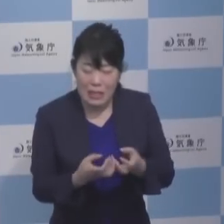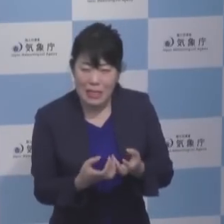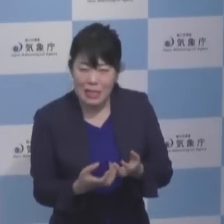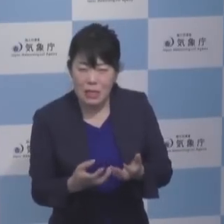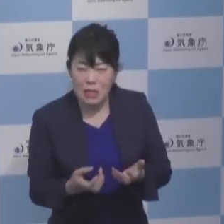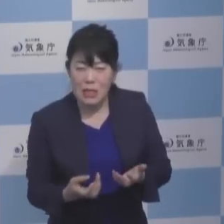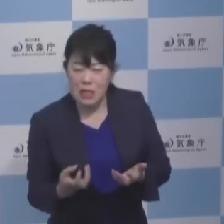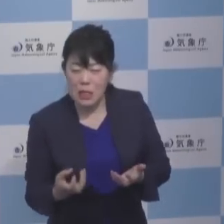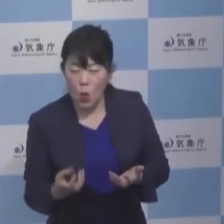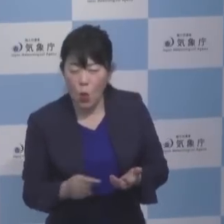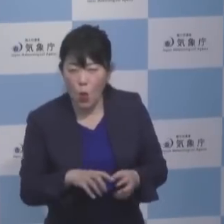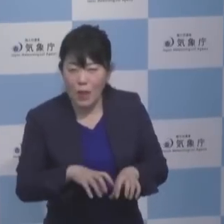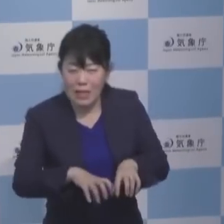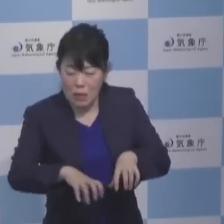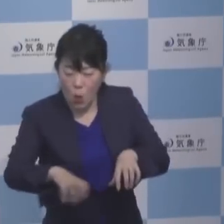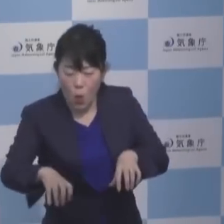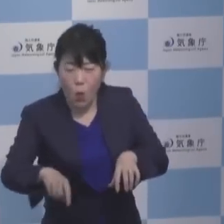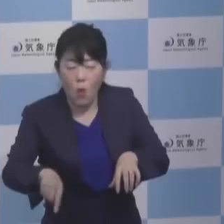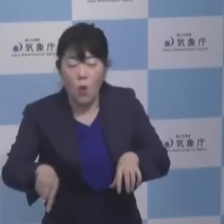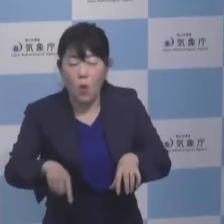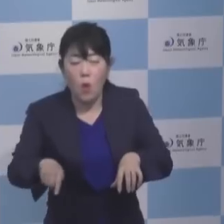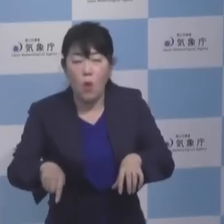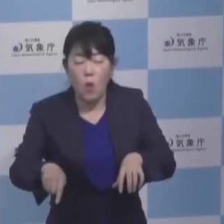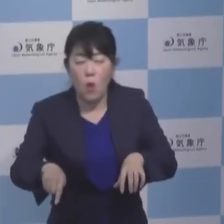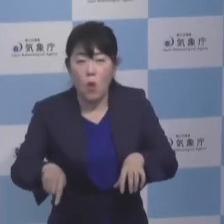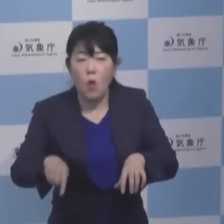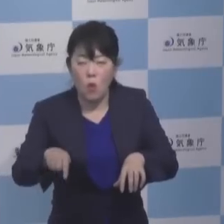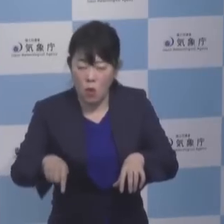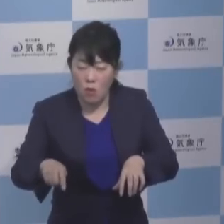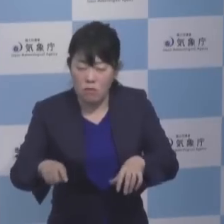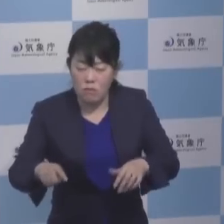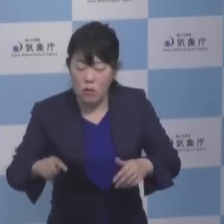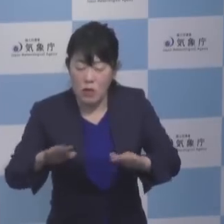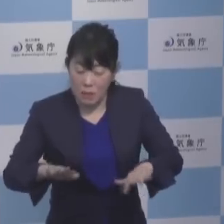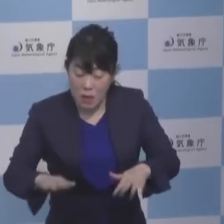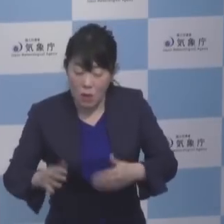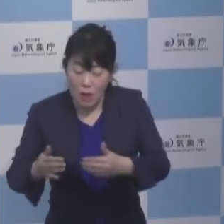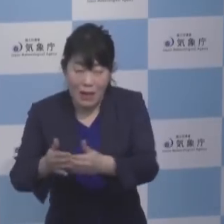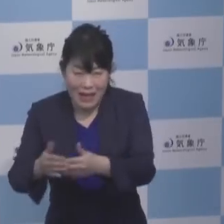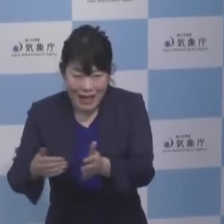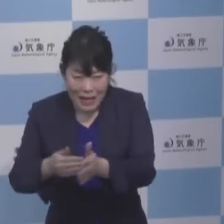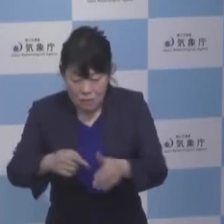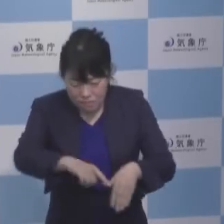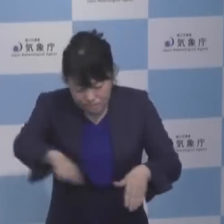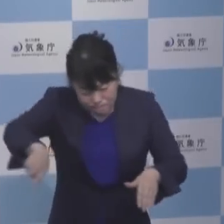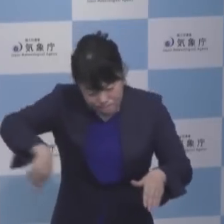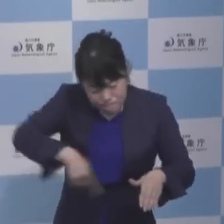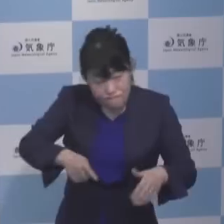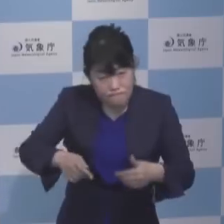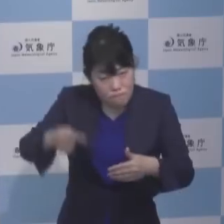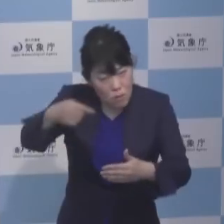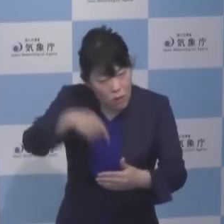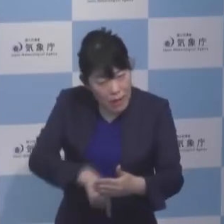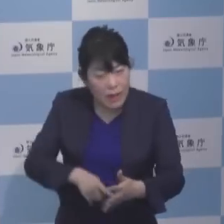調べるところで、まあ、今ところはこの活動域内で発生した地震というところまでです。